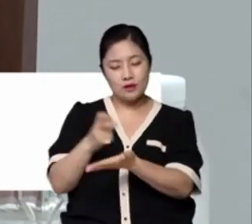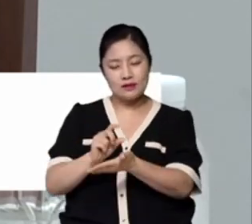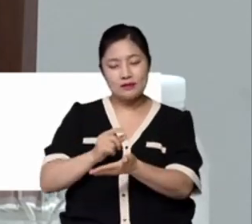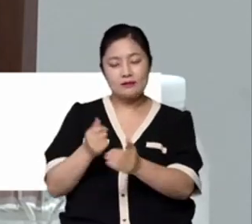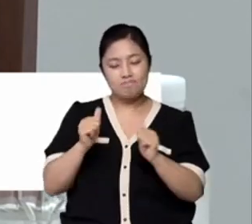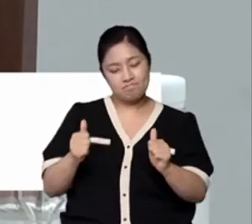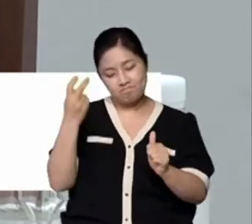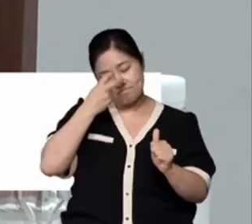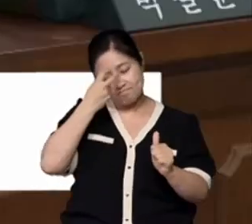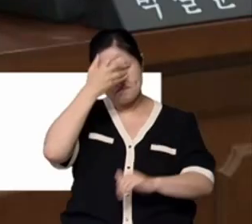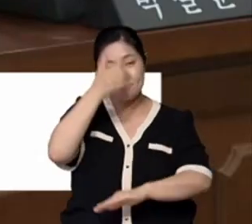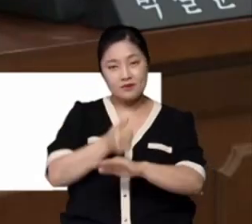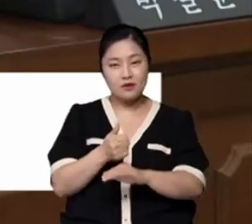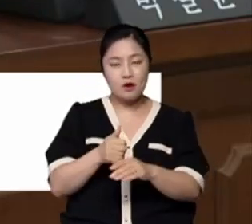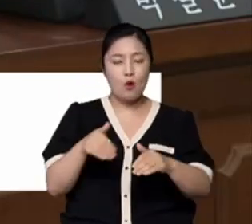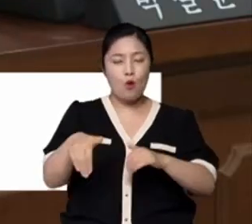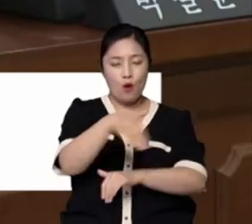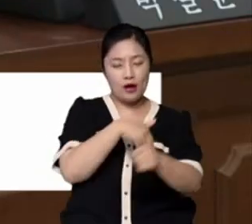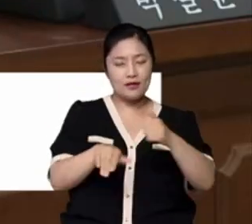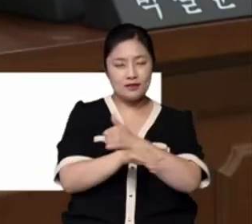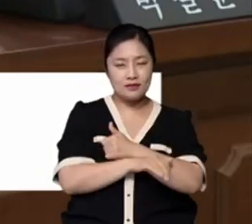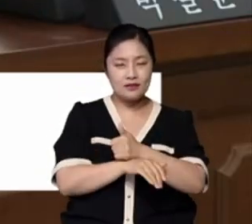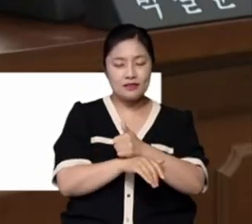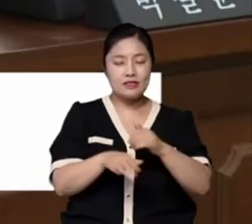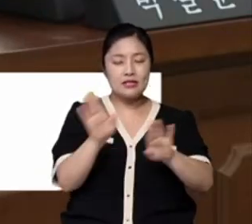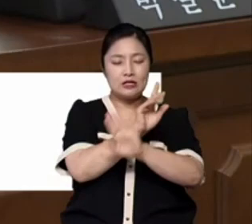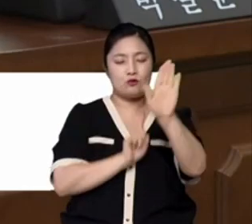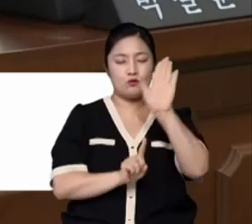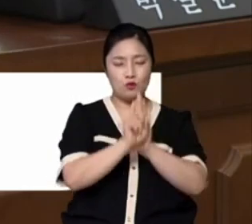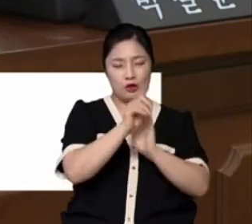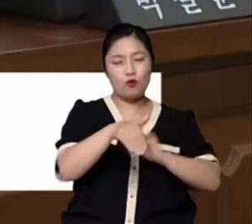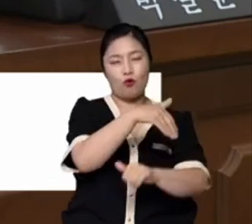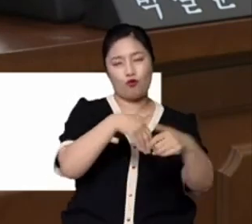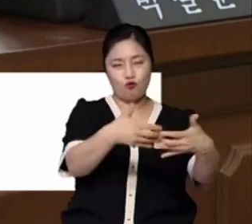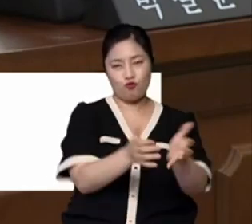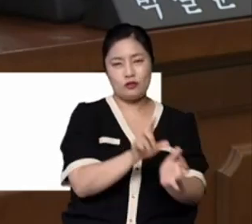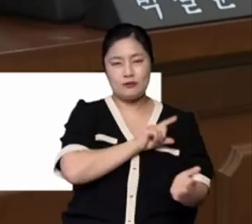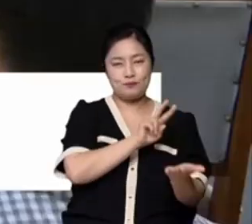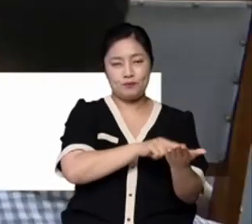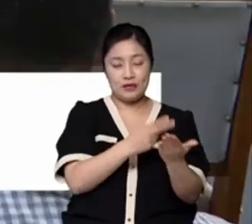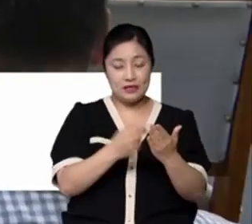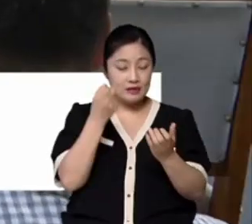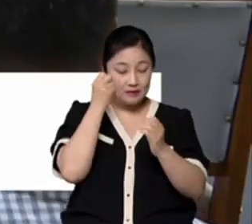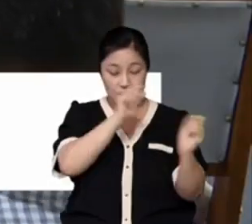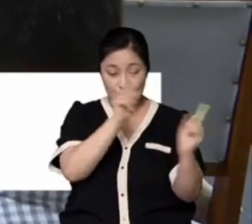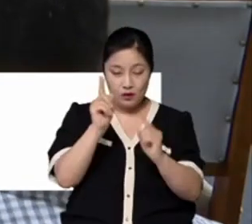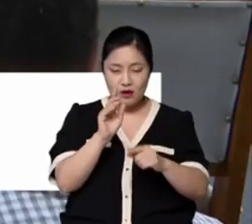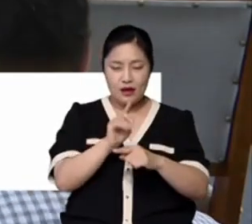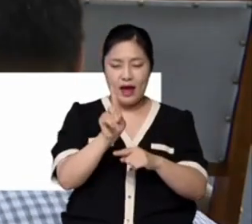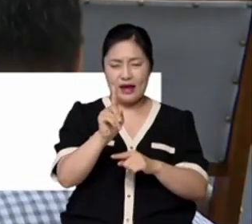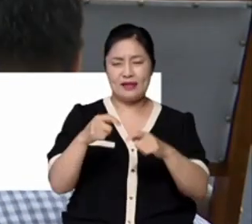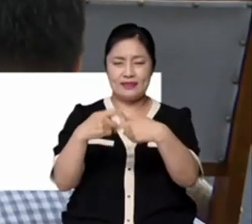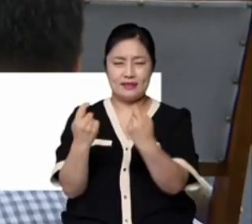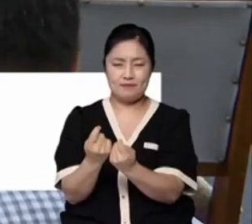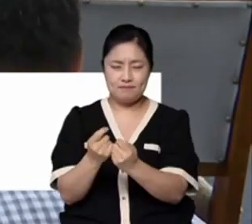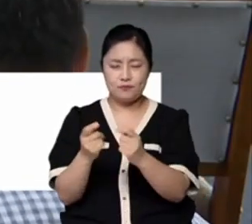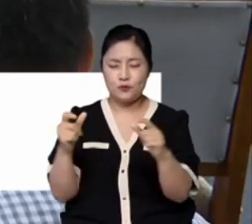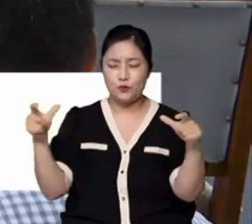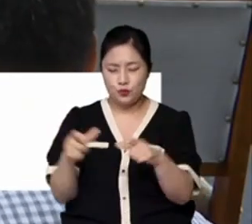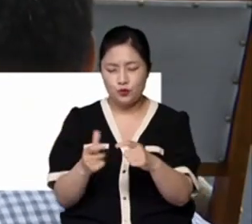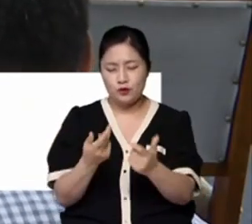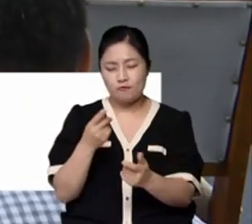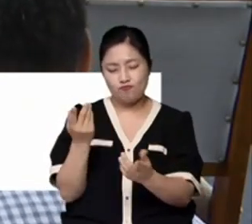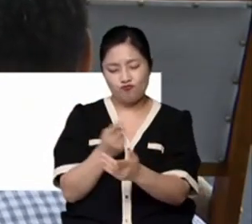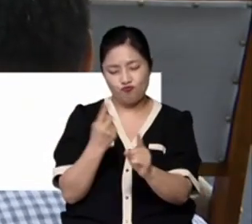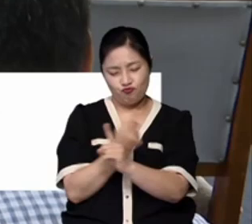개정안을 심의한 결과 환경생태국을 기후환경국으로 바꾸고 친환력본부의 한계팀을 축소한 안으로 수정